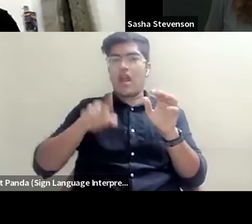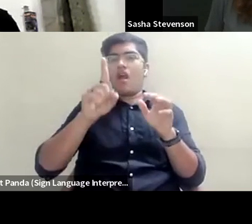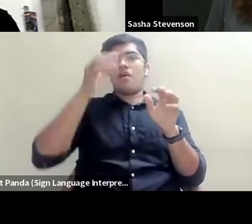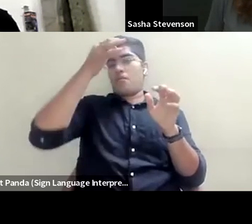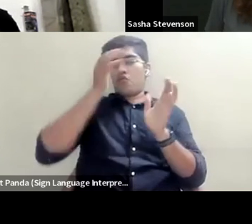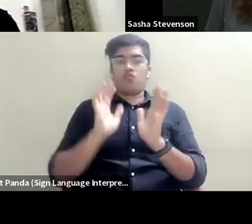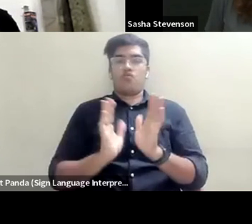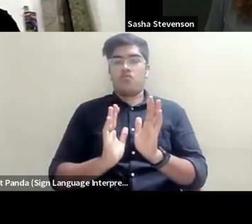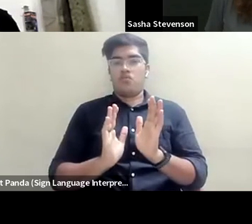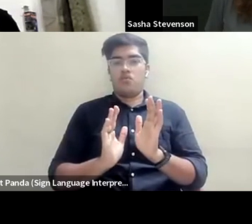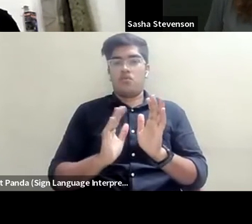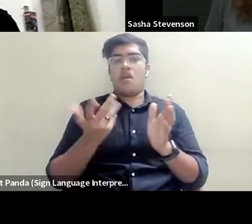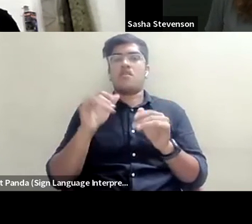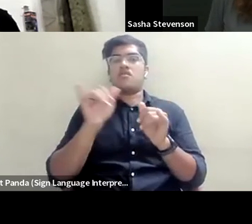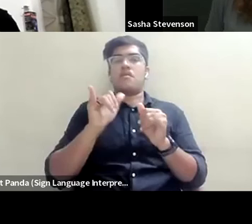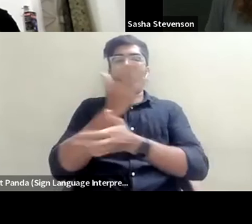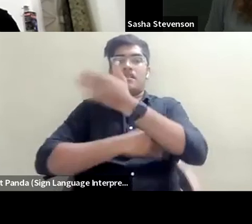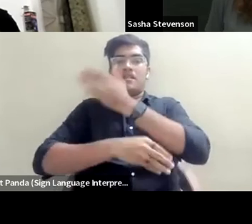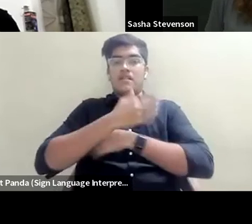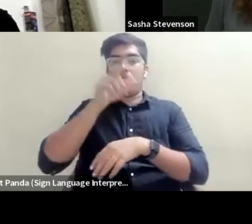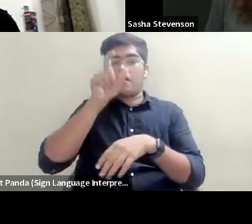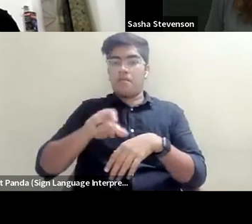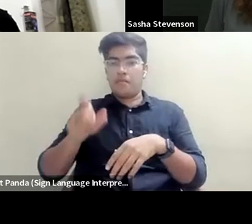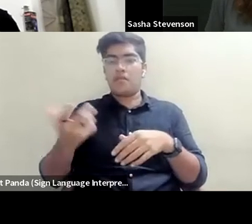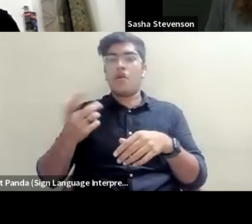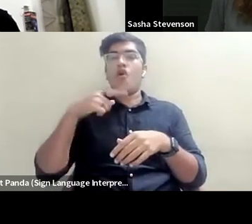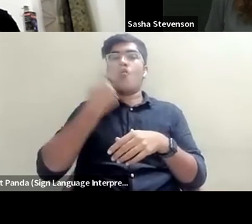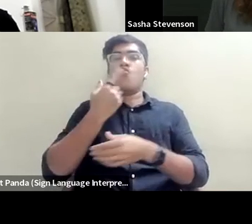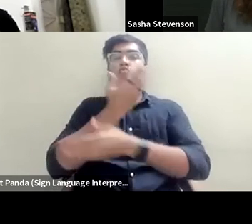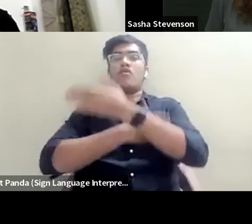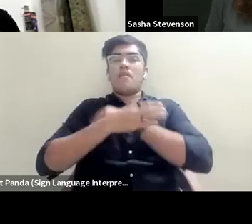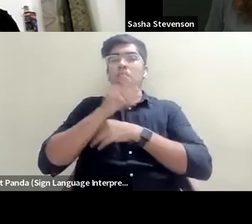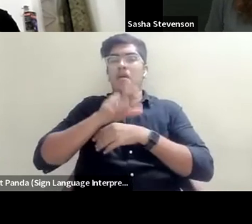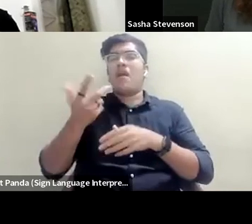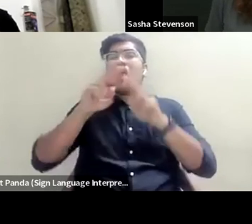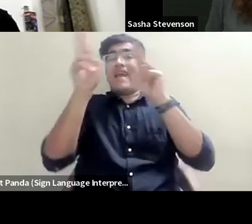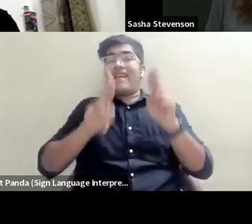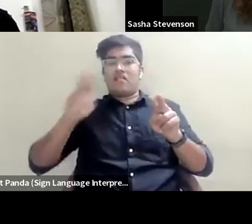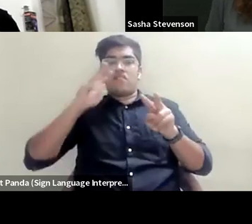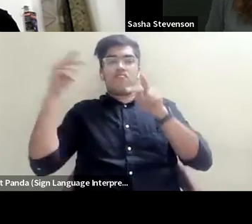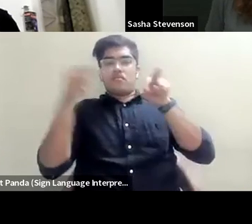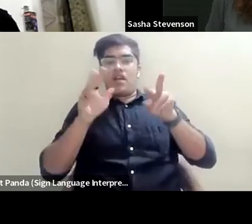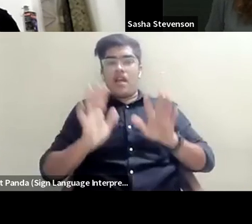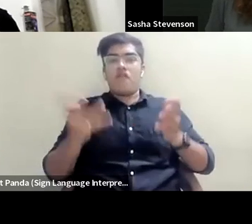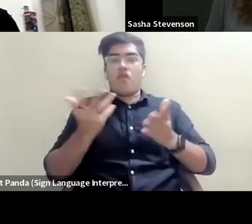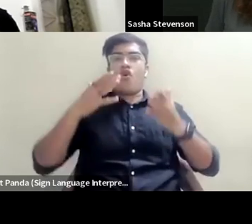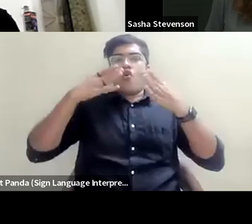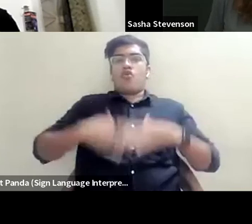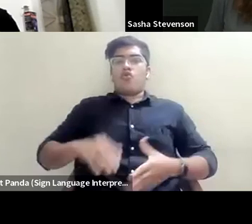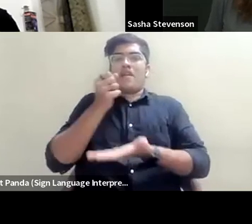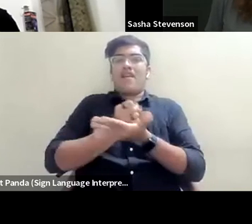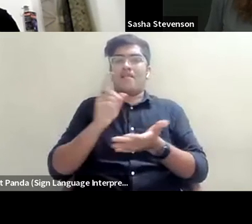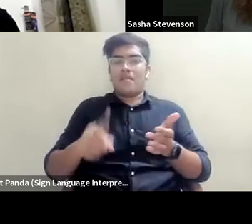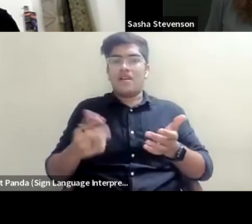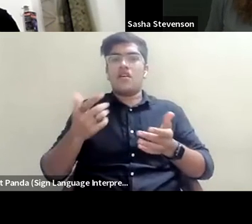या जो लोगों का एक इंटरनेशनली देखना पड़ता है. वो ह्यूमन रेस है, वो ह्यूमन बीइंग्स है,